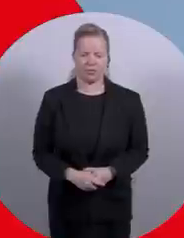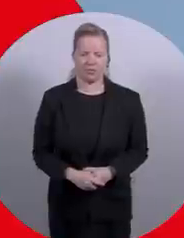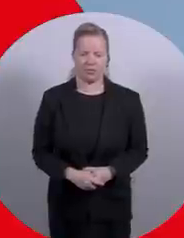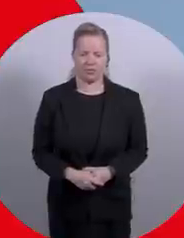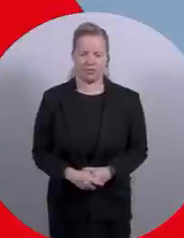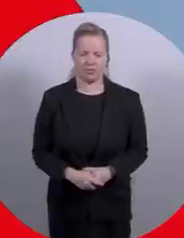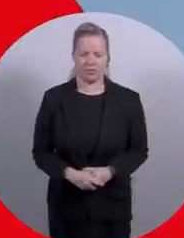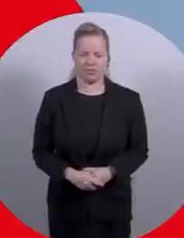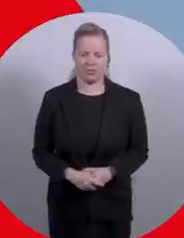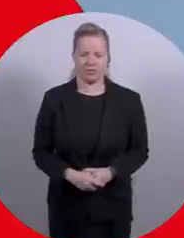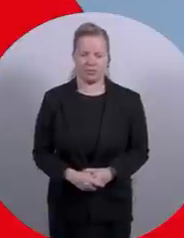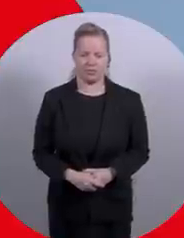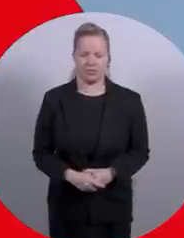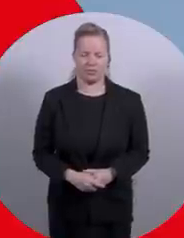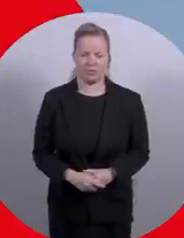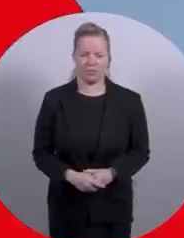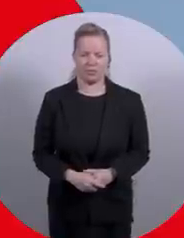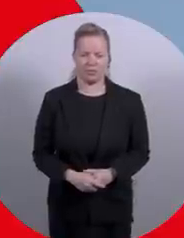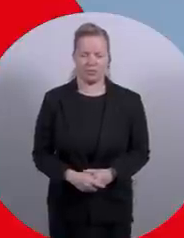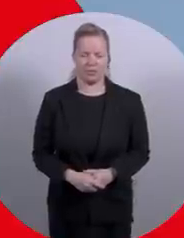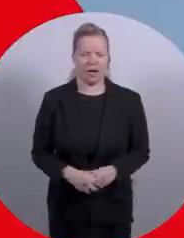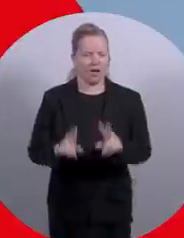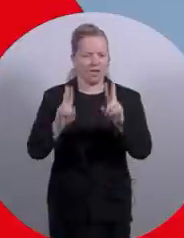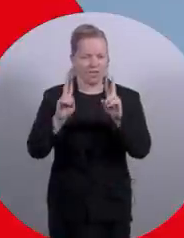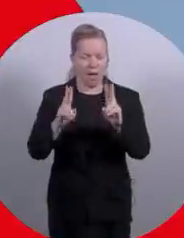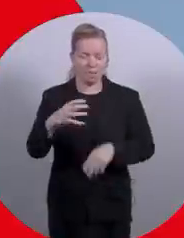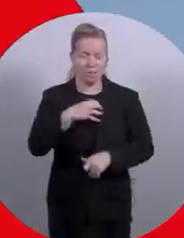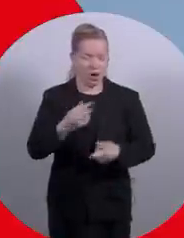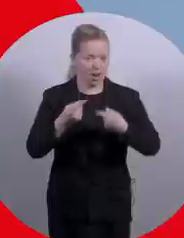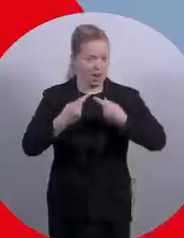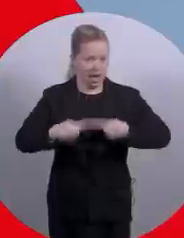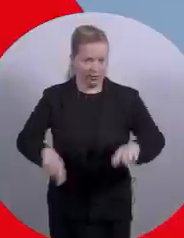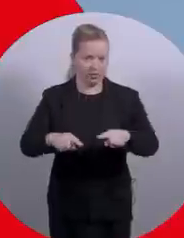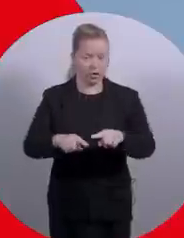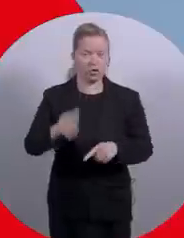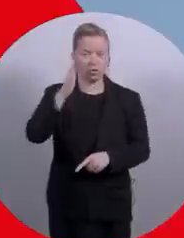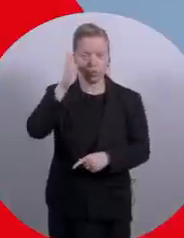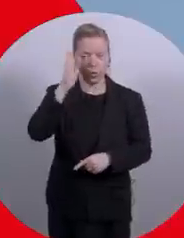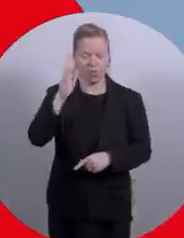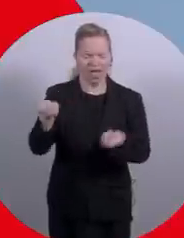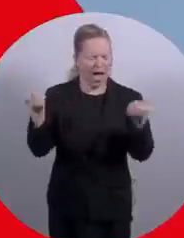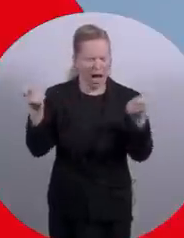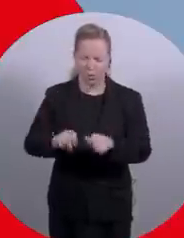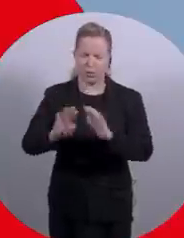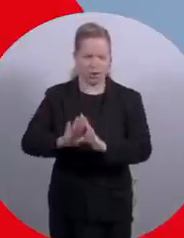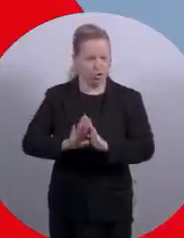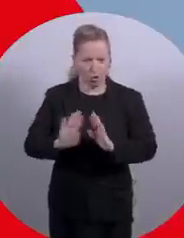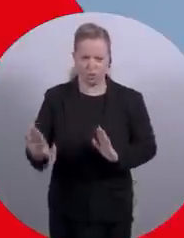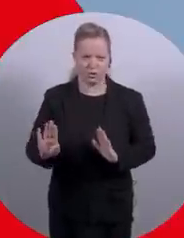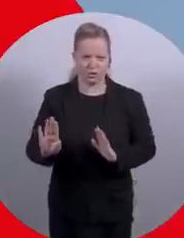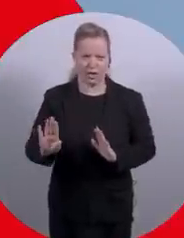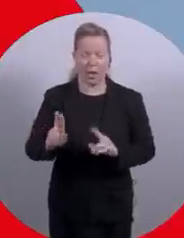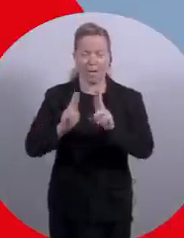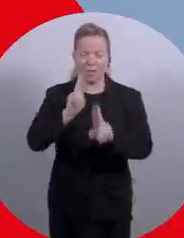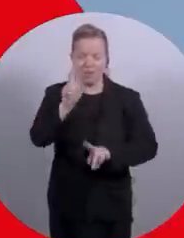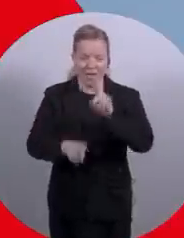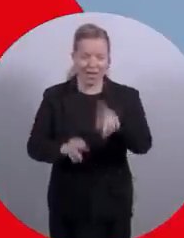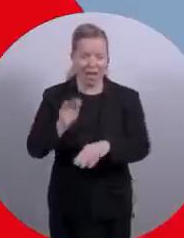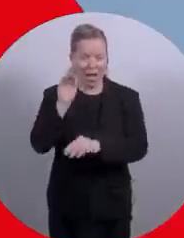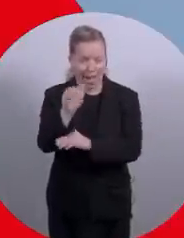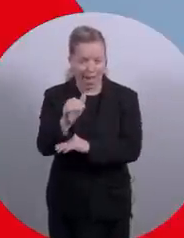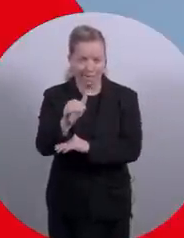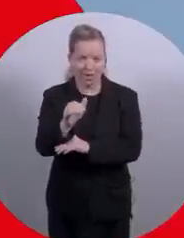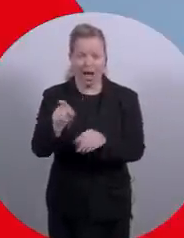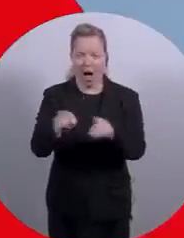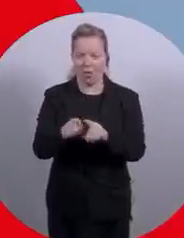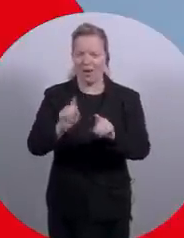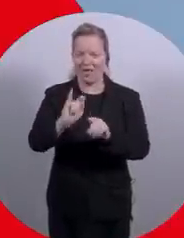es ist ausgeschlossen bei uns im Burgenland hinkünftig das mit Pflegeheimen auch mit